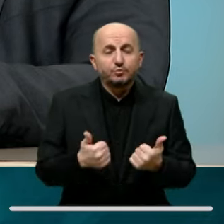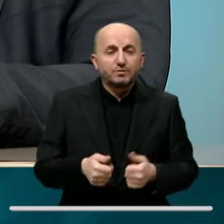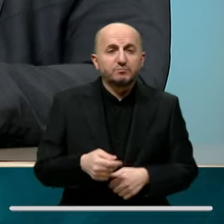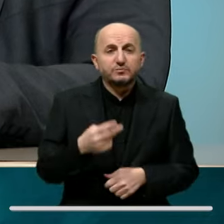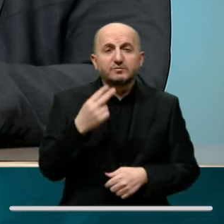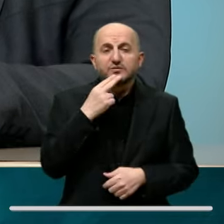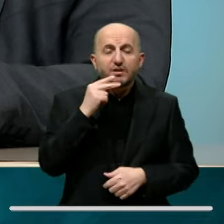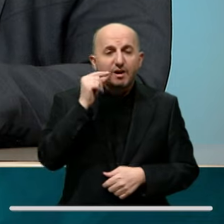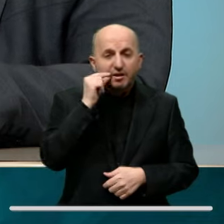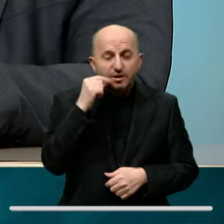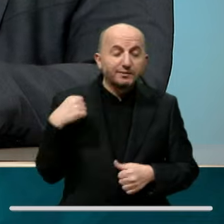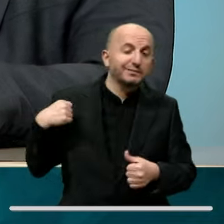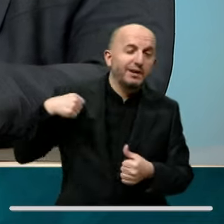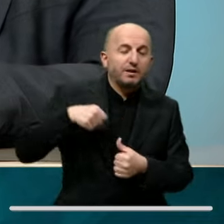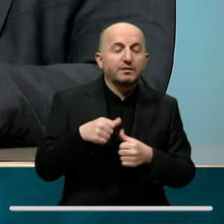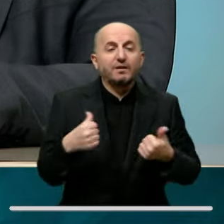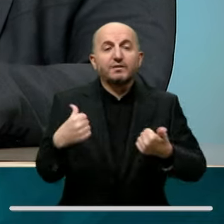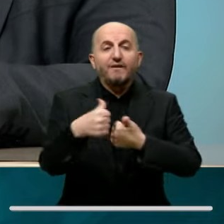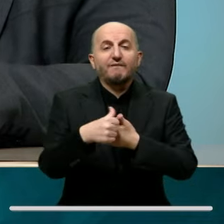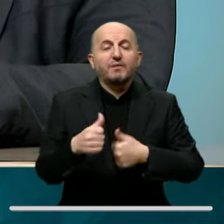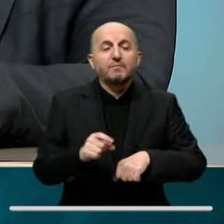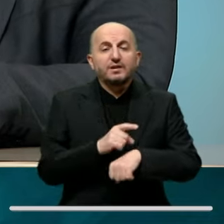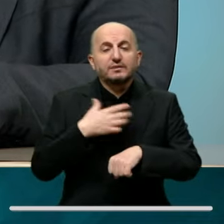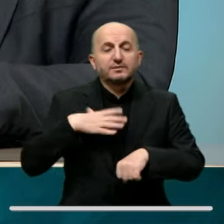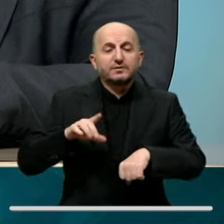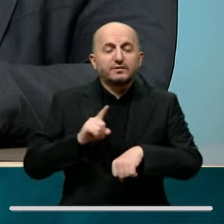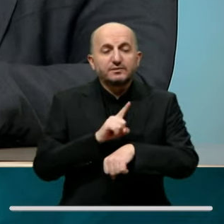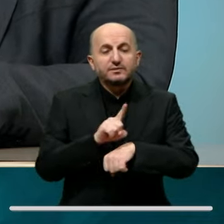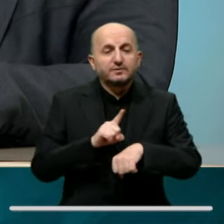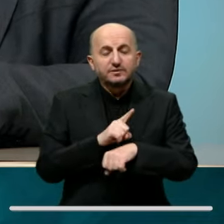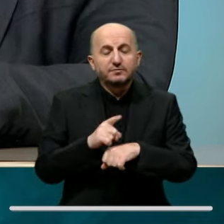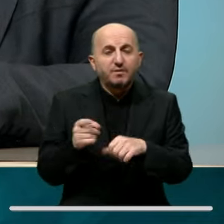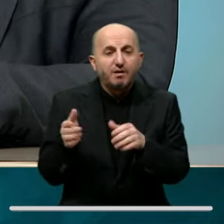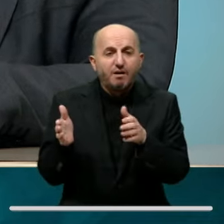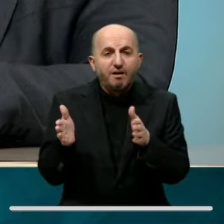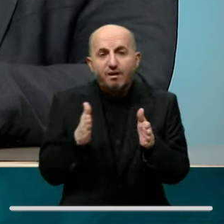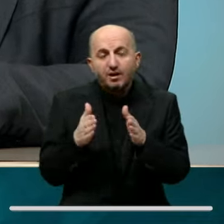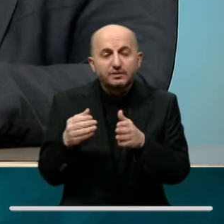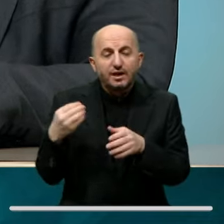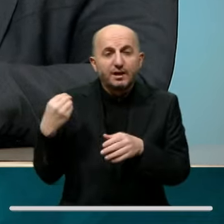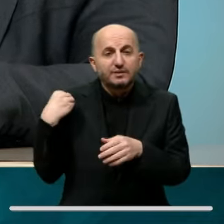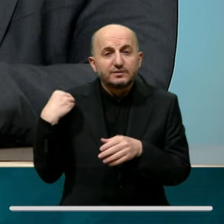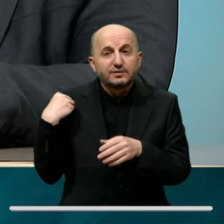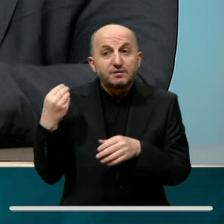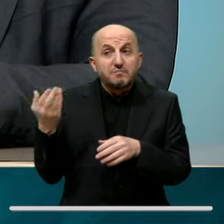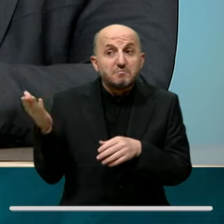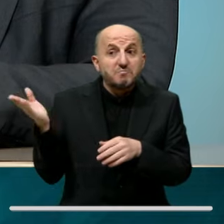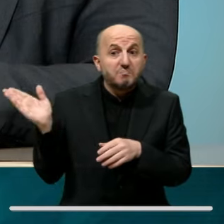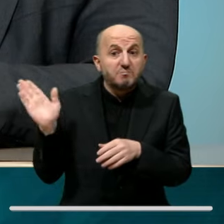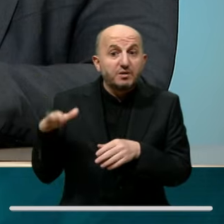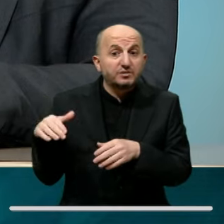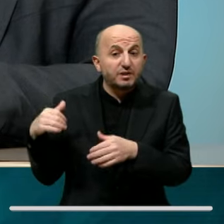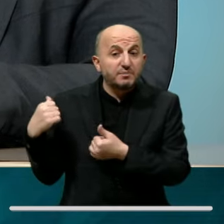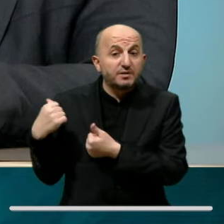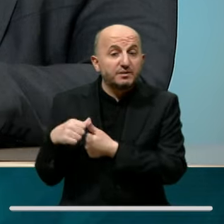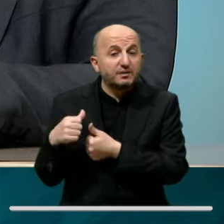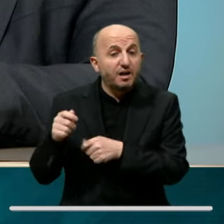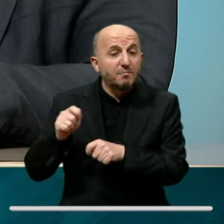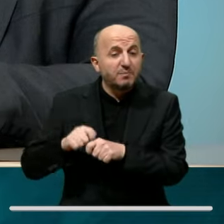çift tekrar evlenmek istediğinde arada yeni bir başka biriyle nikah geçmesi gerekiyor